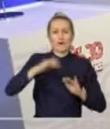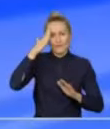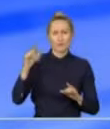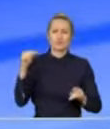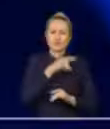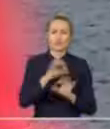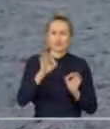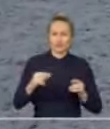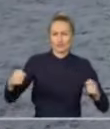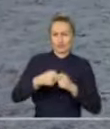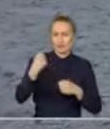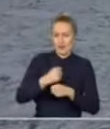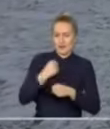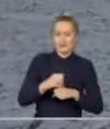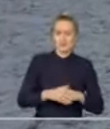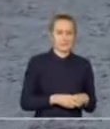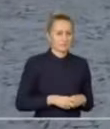współpracować.